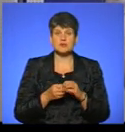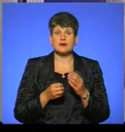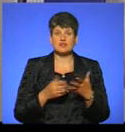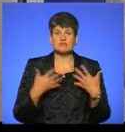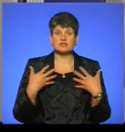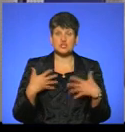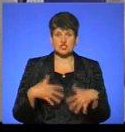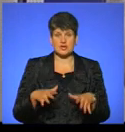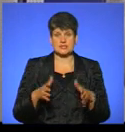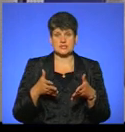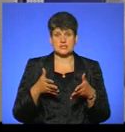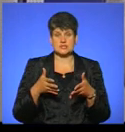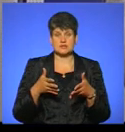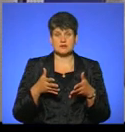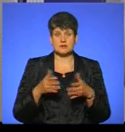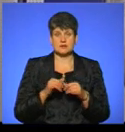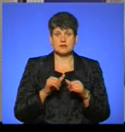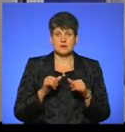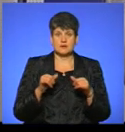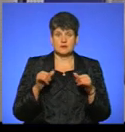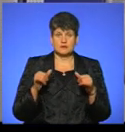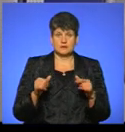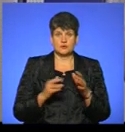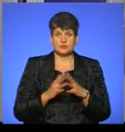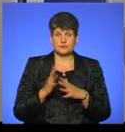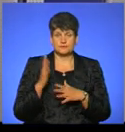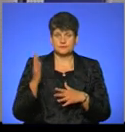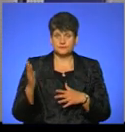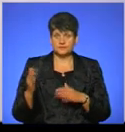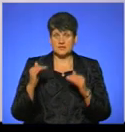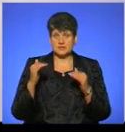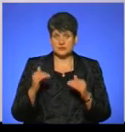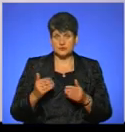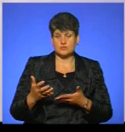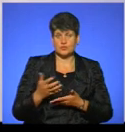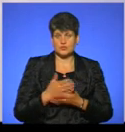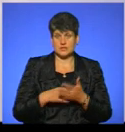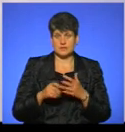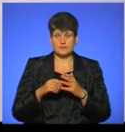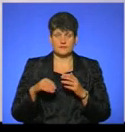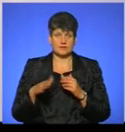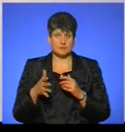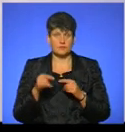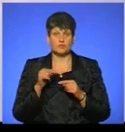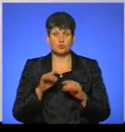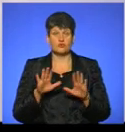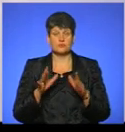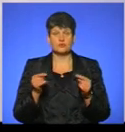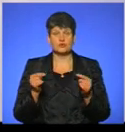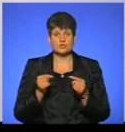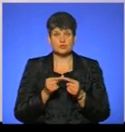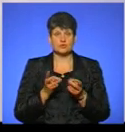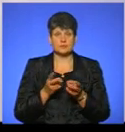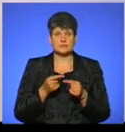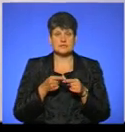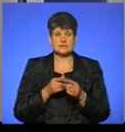втрачається родючість ґрунту, знижується врожайність ґрунту. Тобто, в даному випадку чітко треба йти за